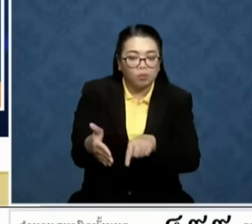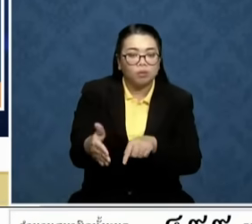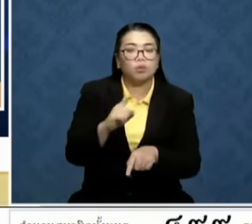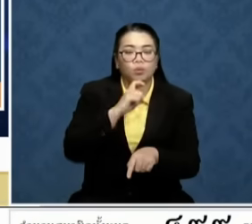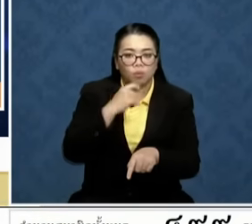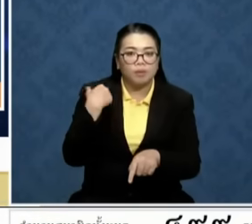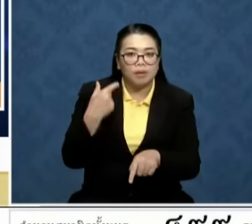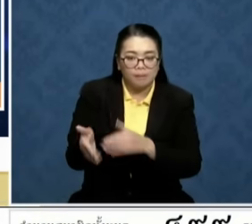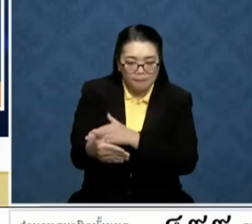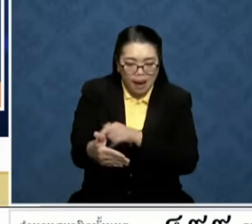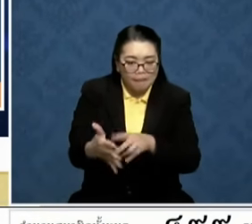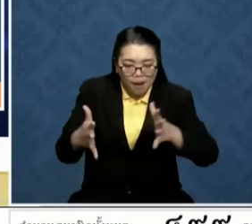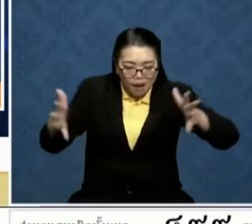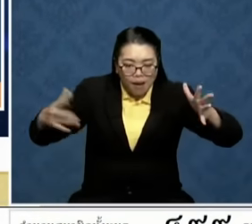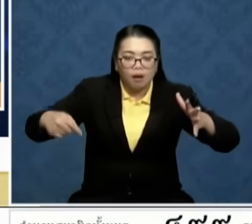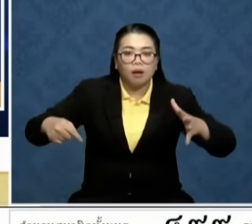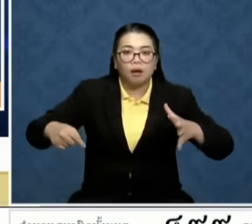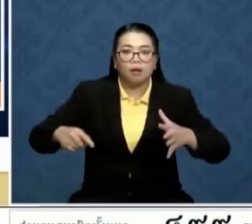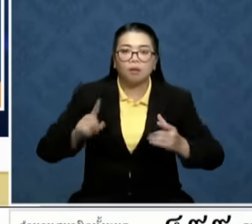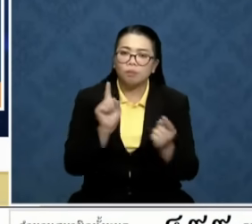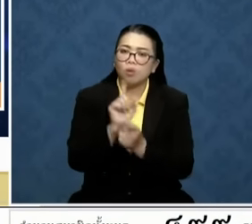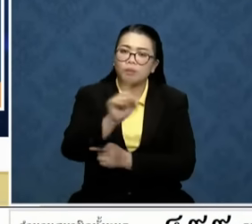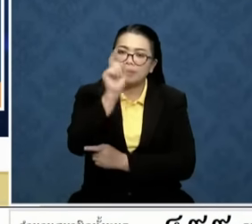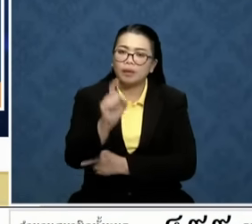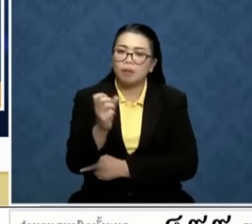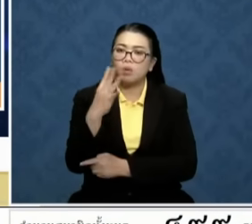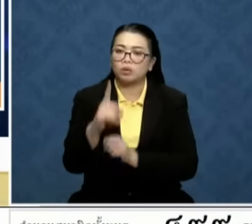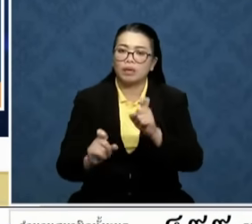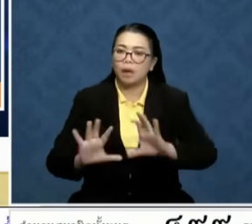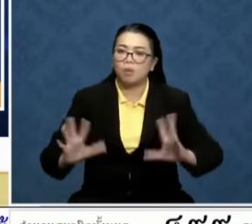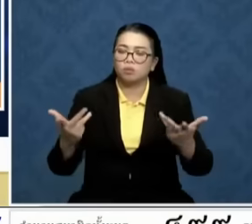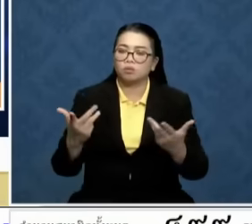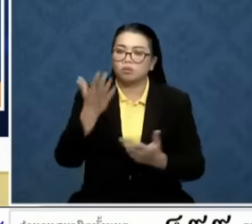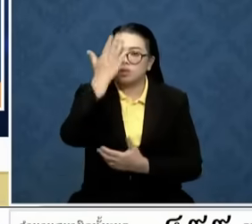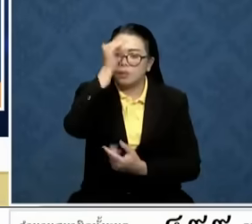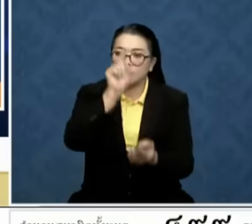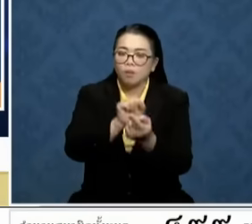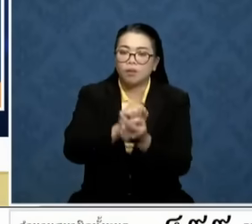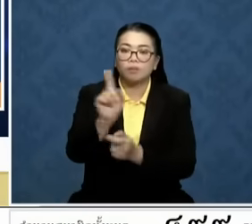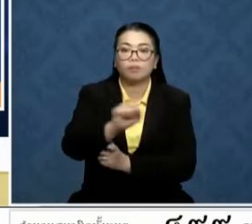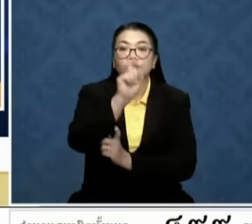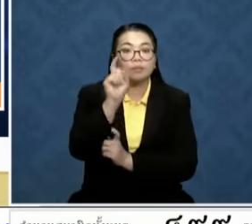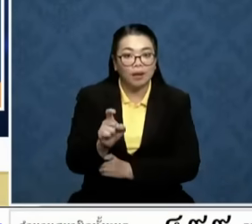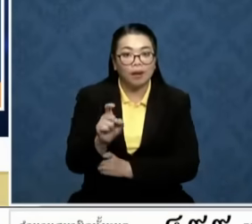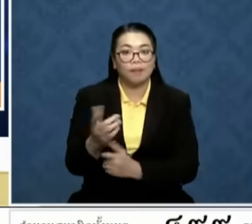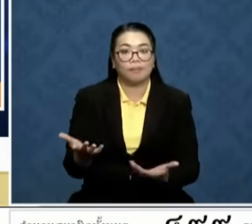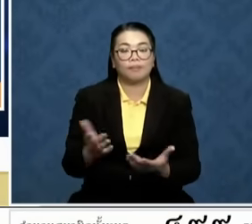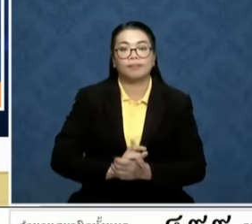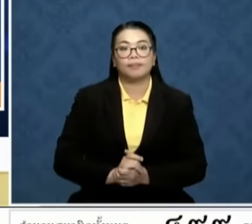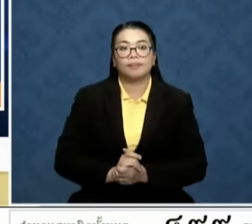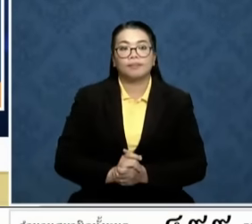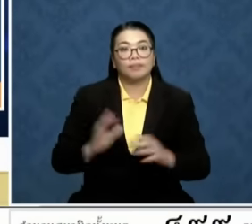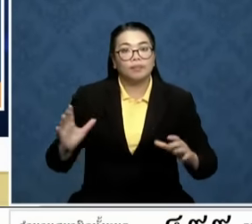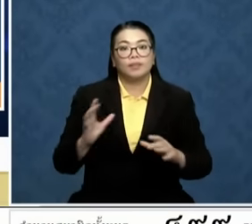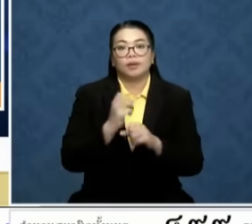เลยทีนี้มันเลยเกิดคำถามครับท่านประธานครับสไลด์ถัดไปครับมันจึงเกิดคำถามขึ้นมาว่า